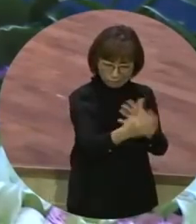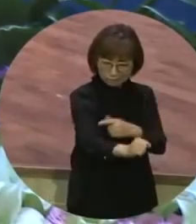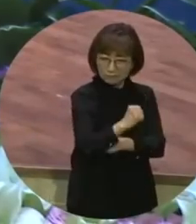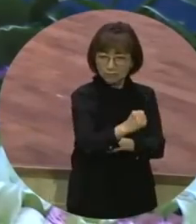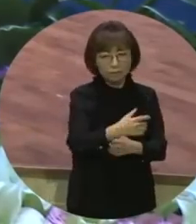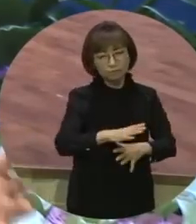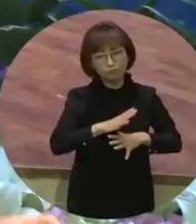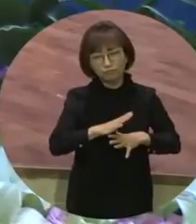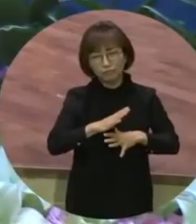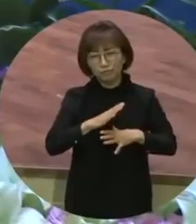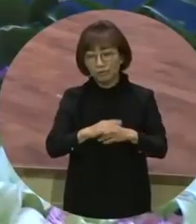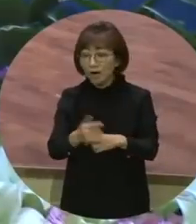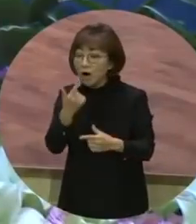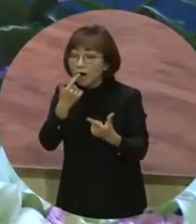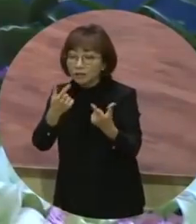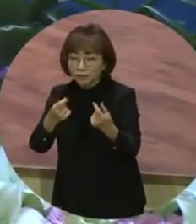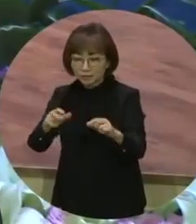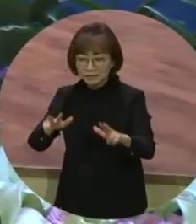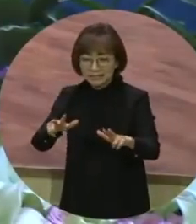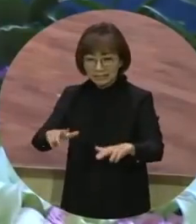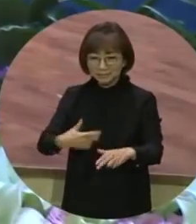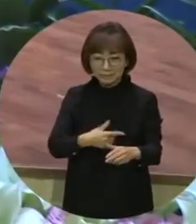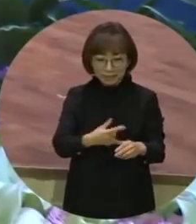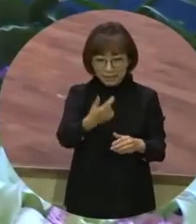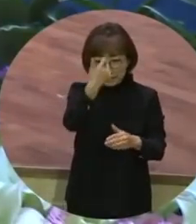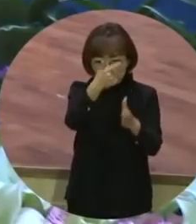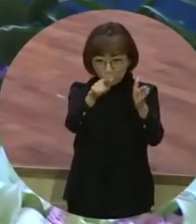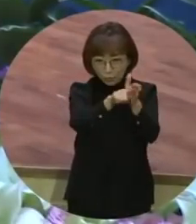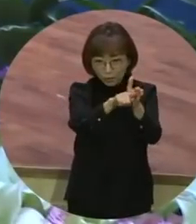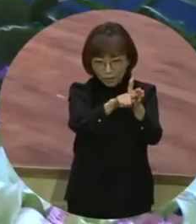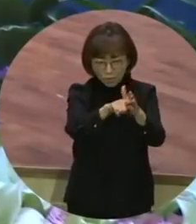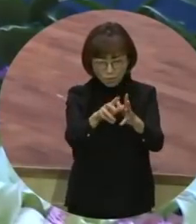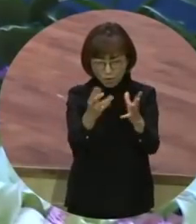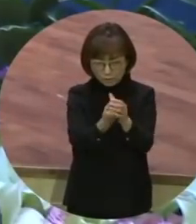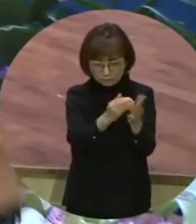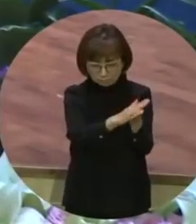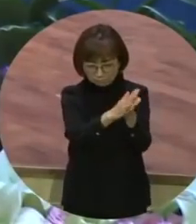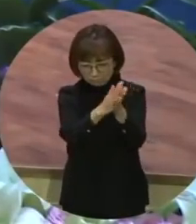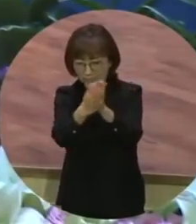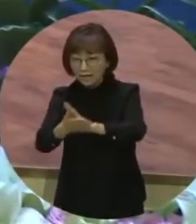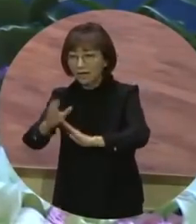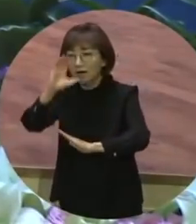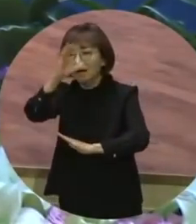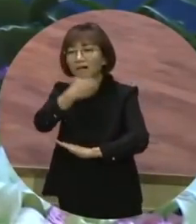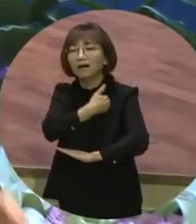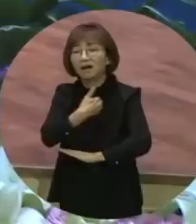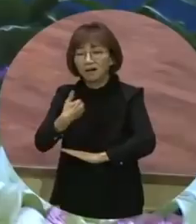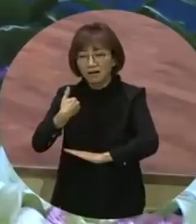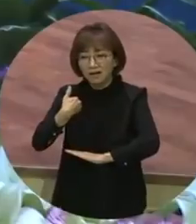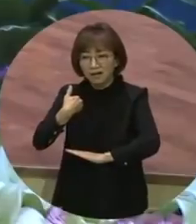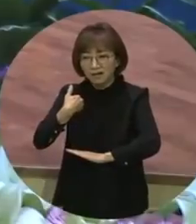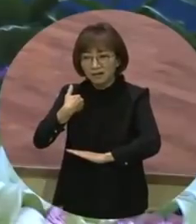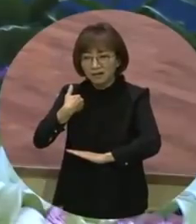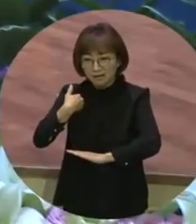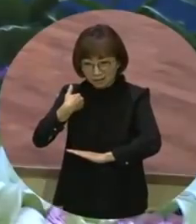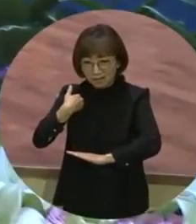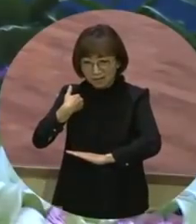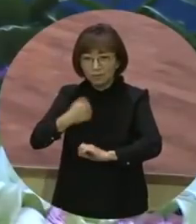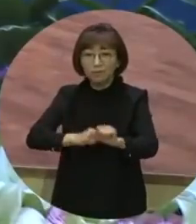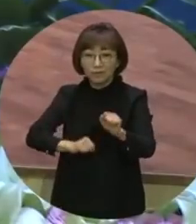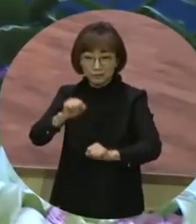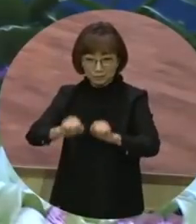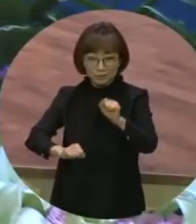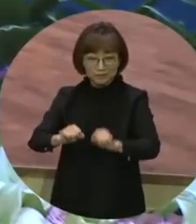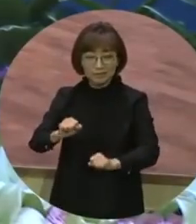이렇게 해서 교회들이 타락돼요. 지금요, 전 세계 싹 다 그렇게 이